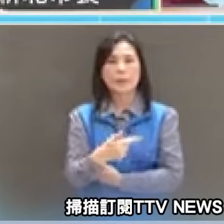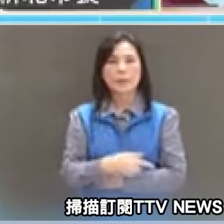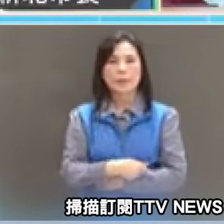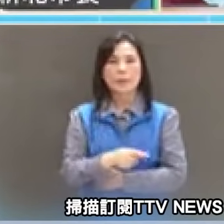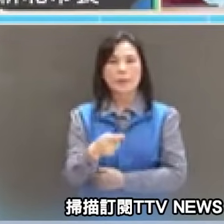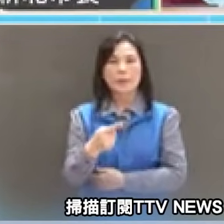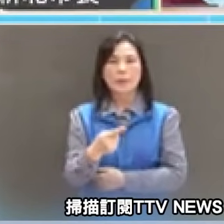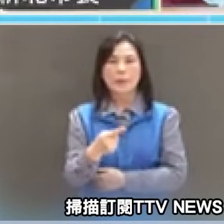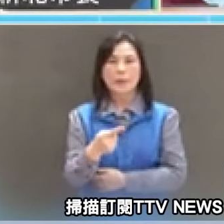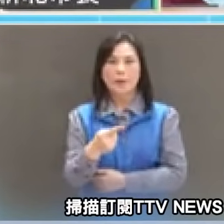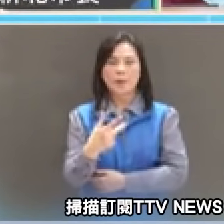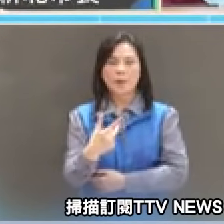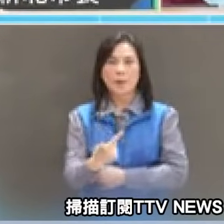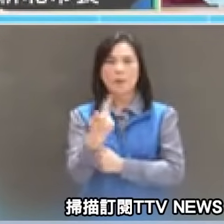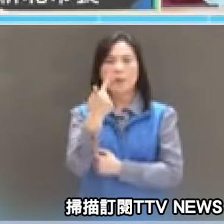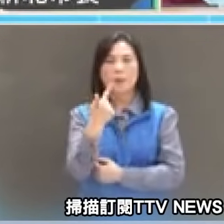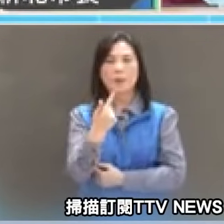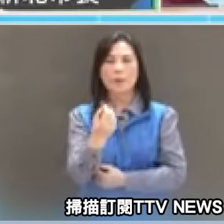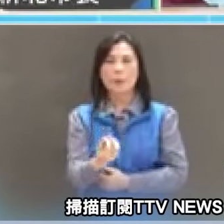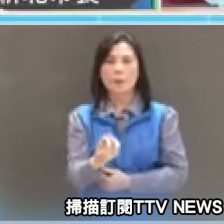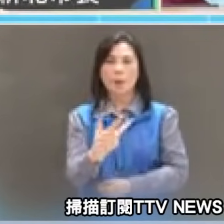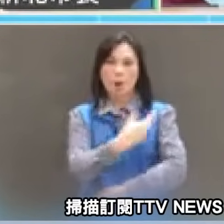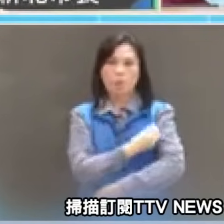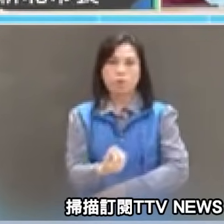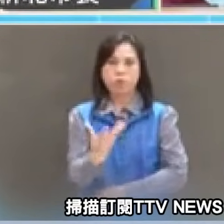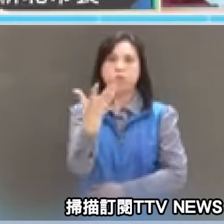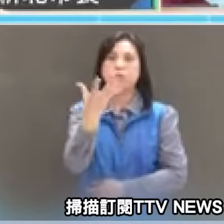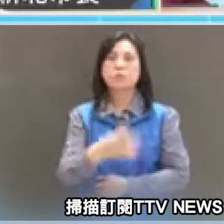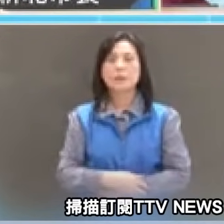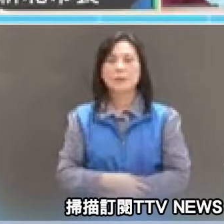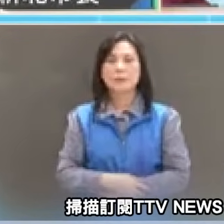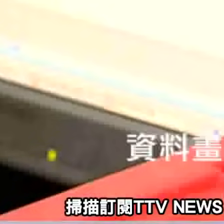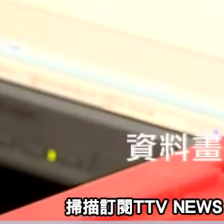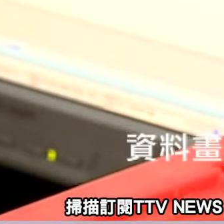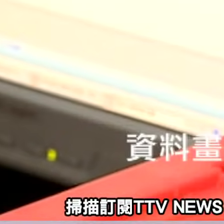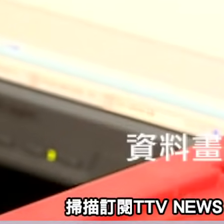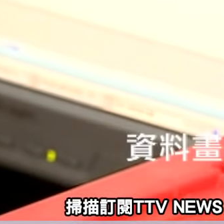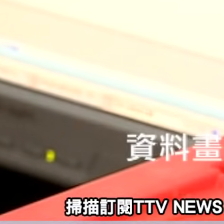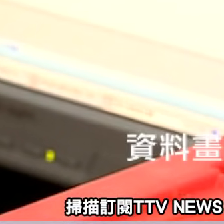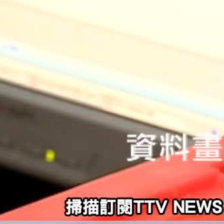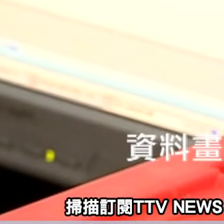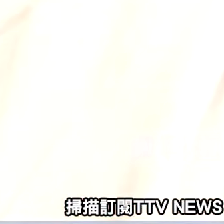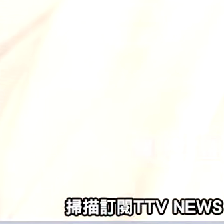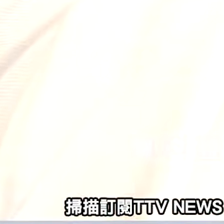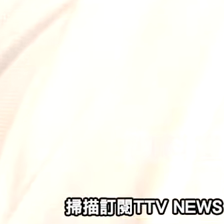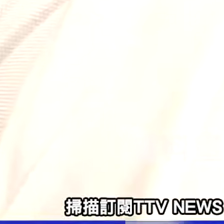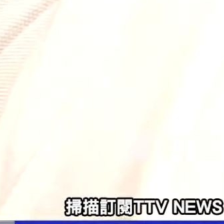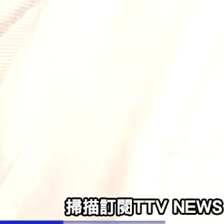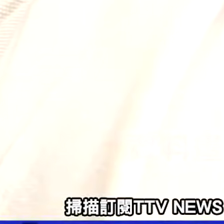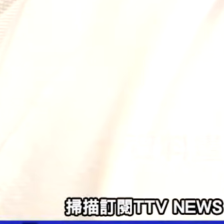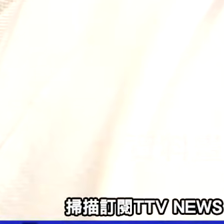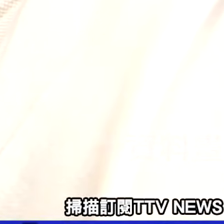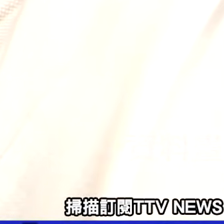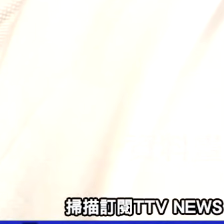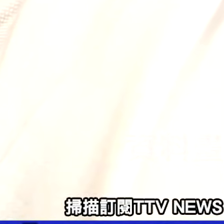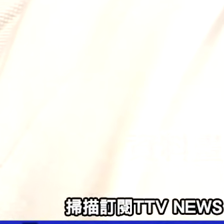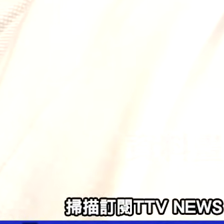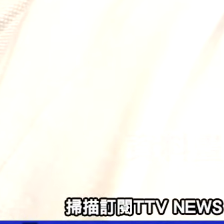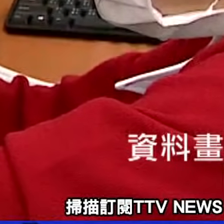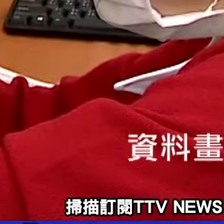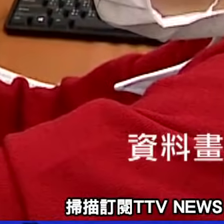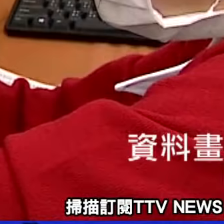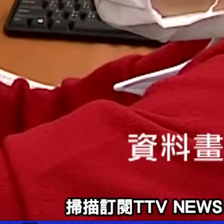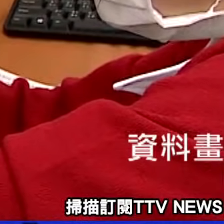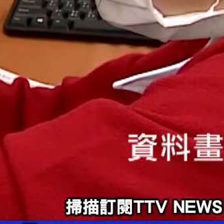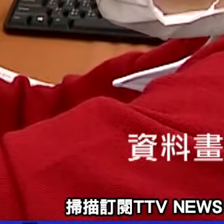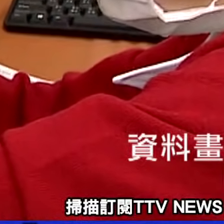比较高的这个覆盖率，然后赶快打第二剂。 但现在国内疫苗第一剂的覆盖率还不高，侯友宜更